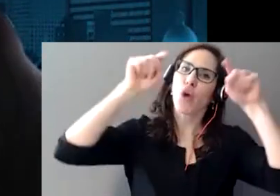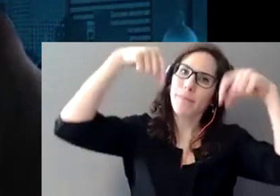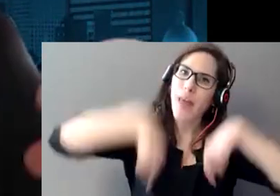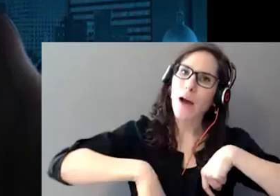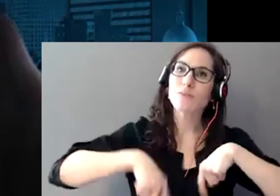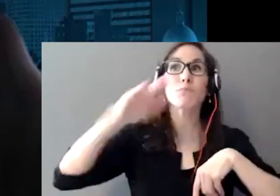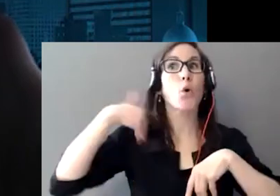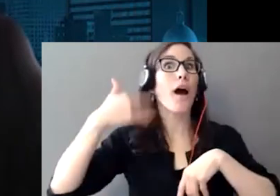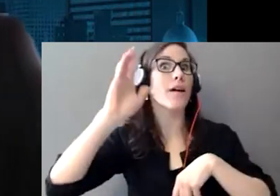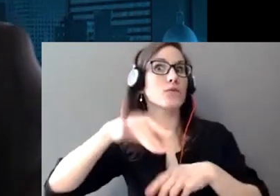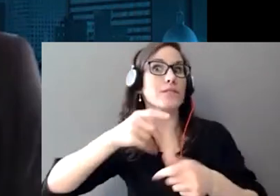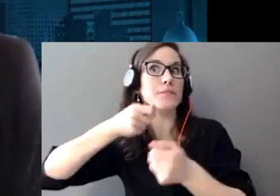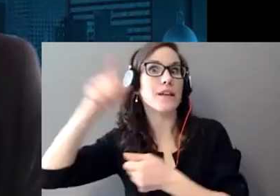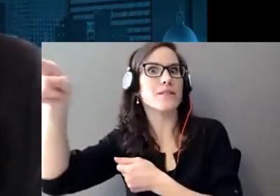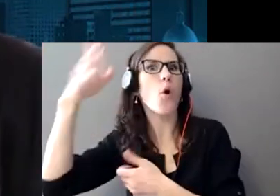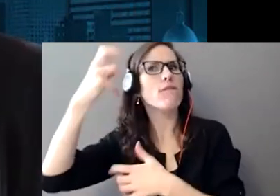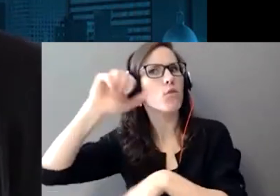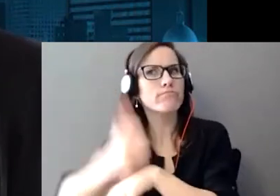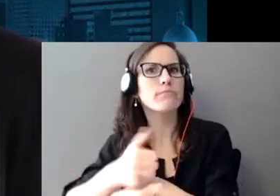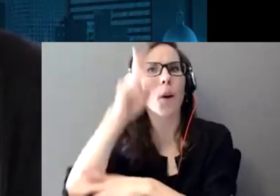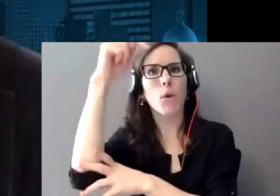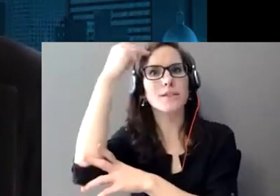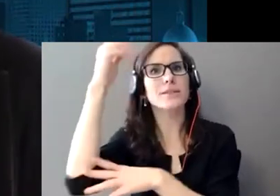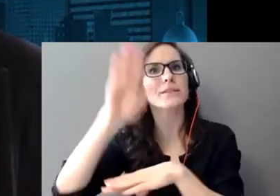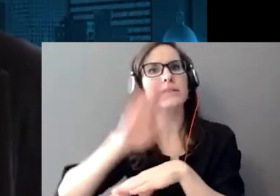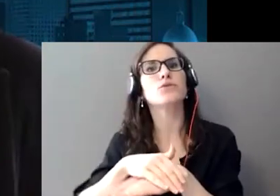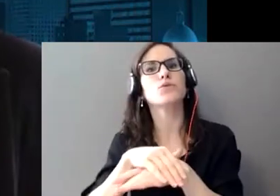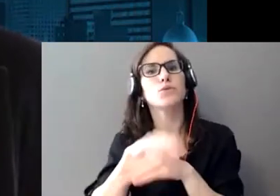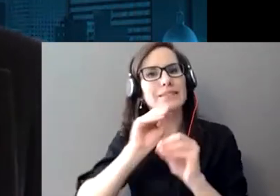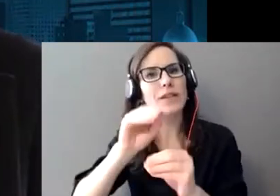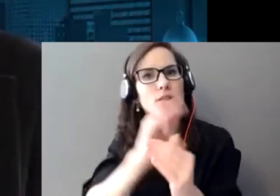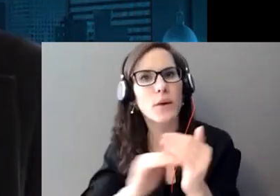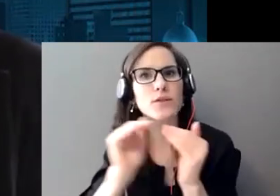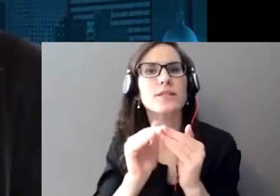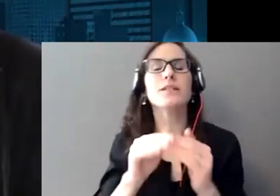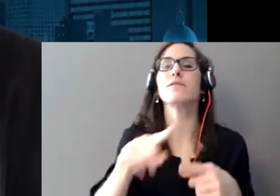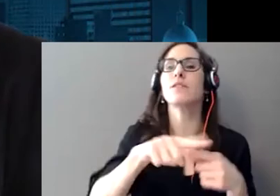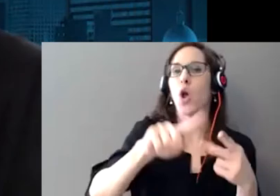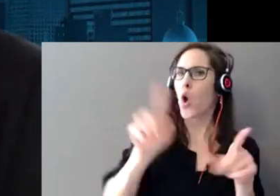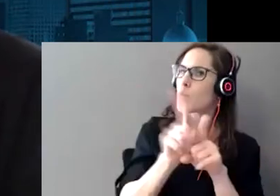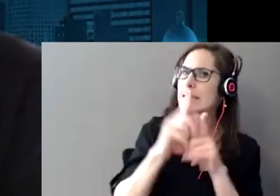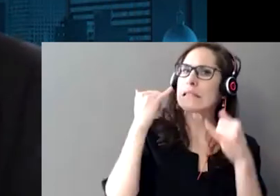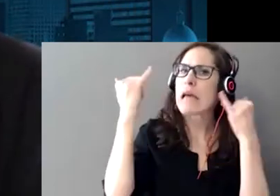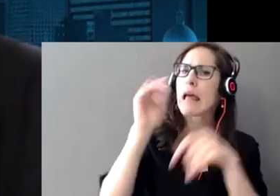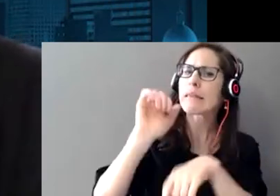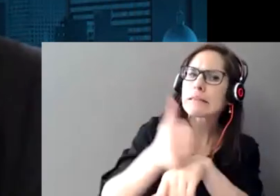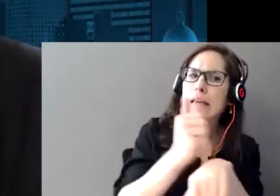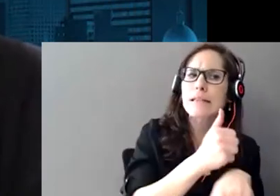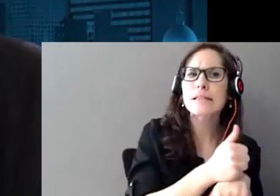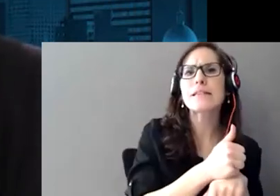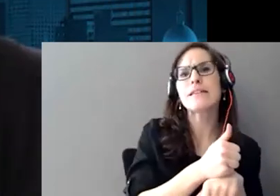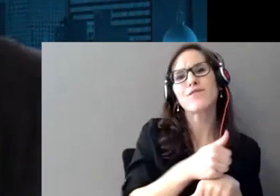'avoir par exemple une politique sur l'éducation inclusive et celle des initiatives plus bottom up donc qui proviennent du terrain